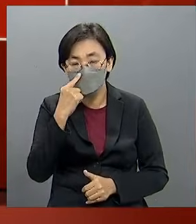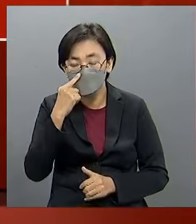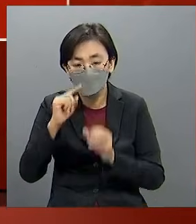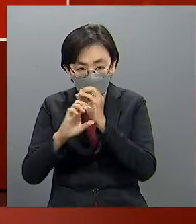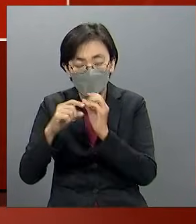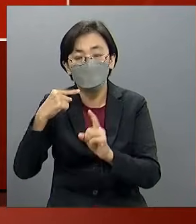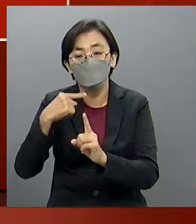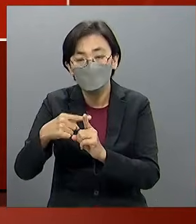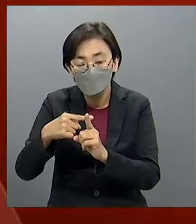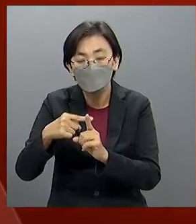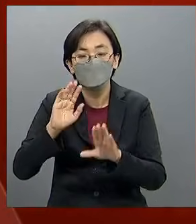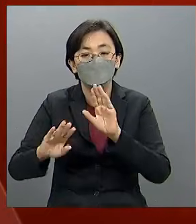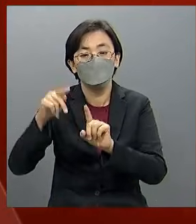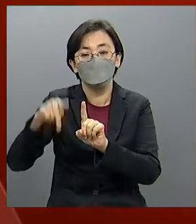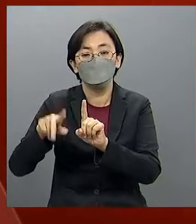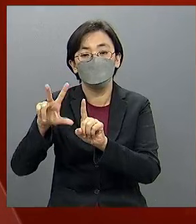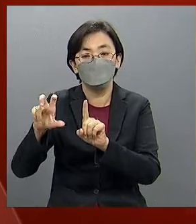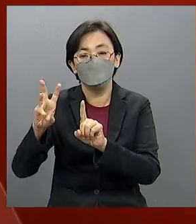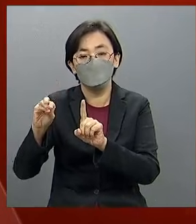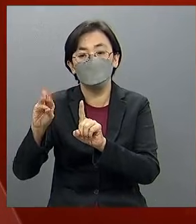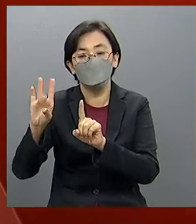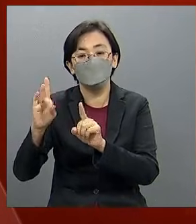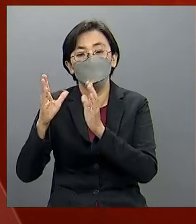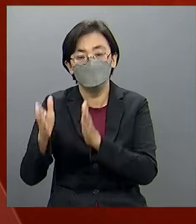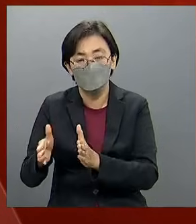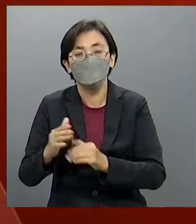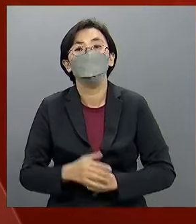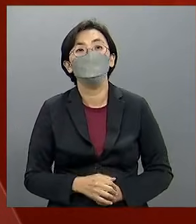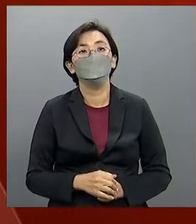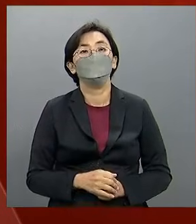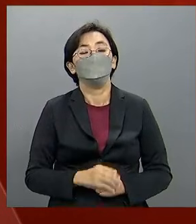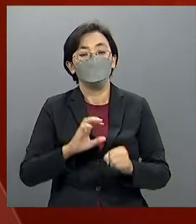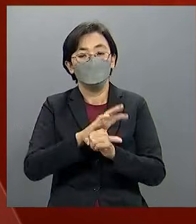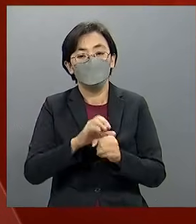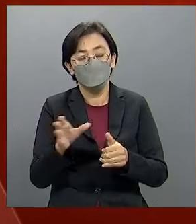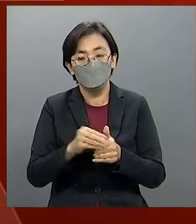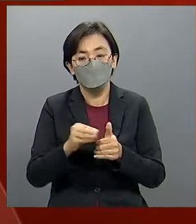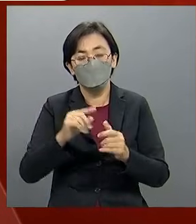อีก 1,368 คนจำนวนผู้ติดเชื้อเข้าข่ายสะสมอีก